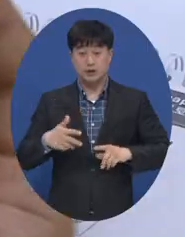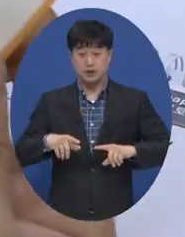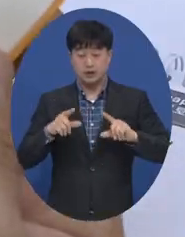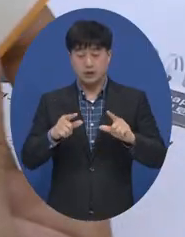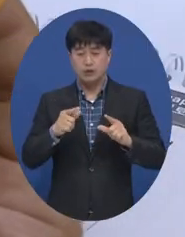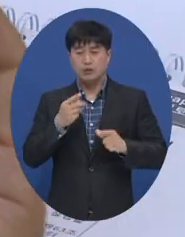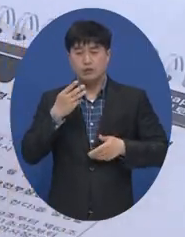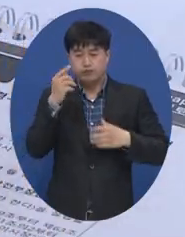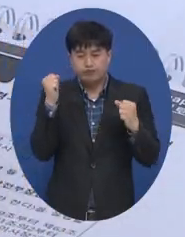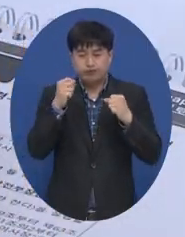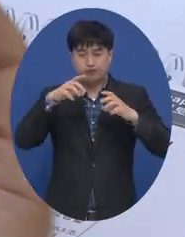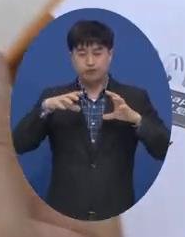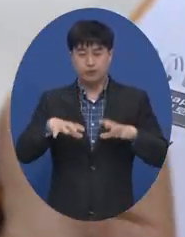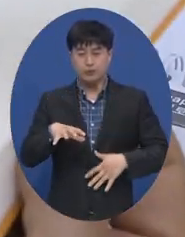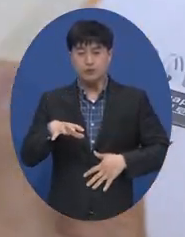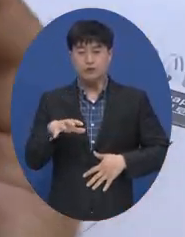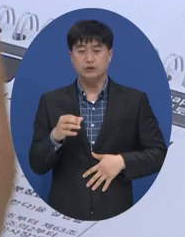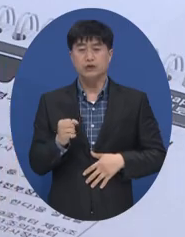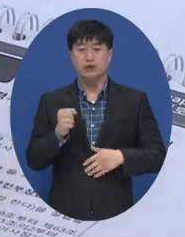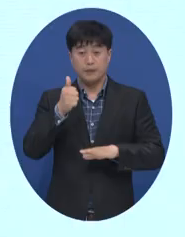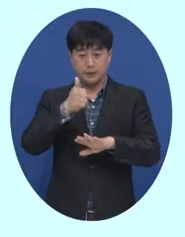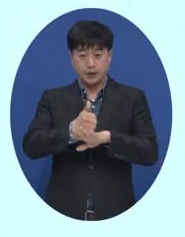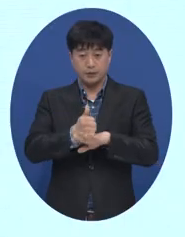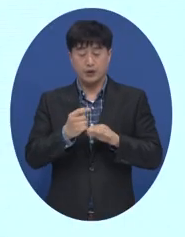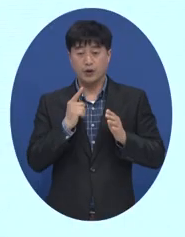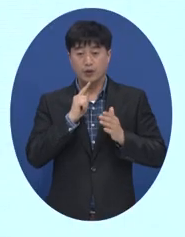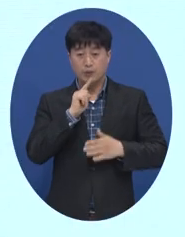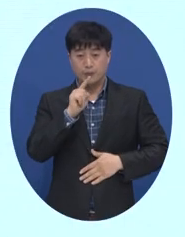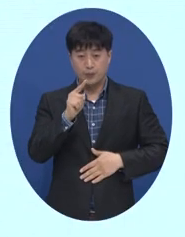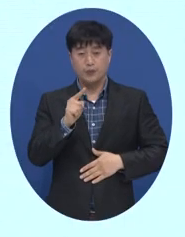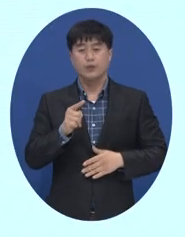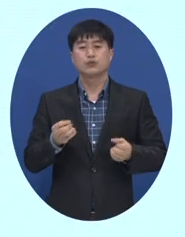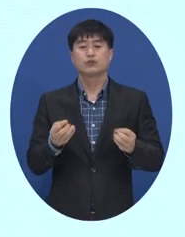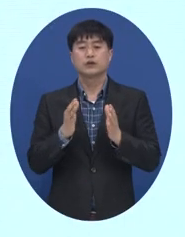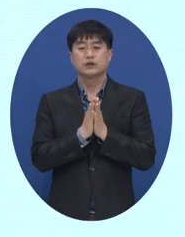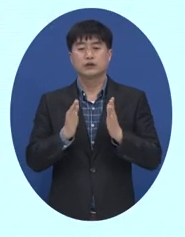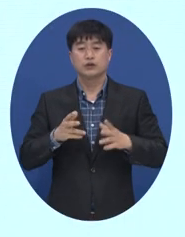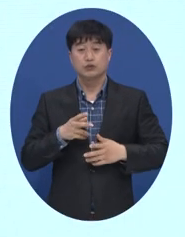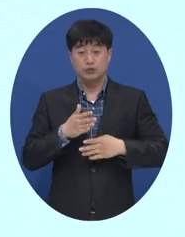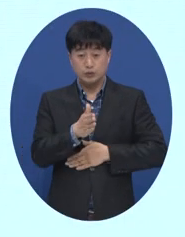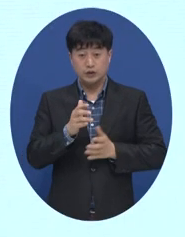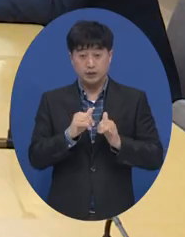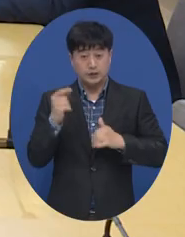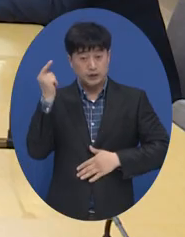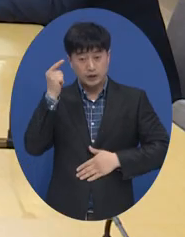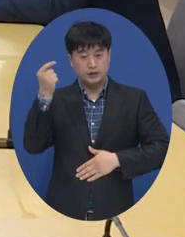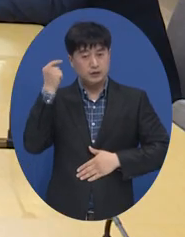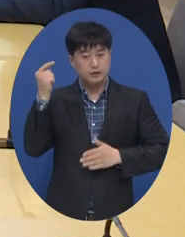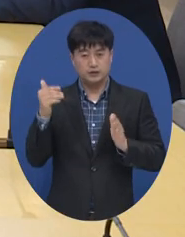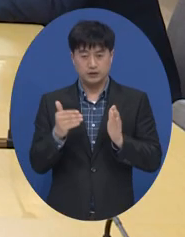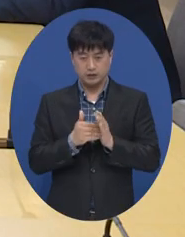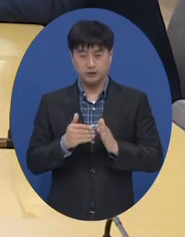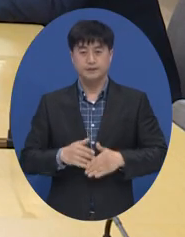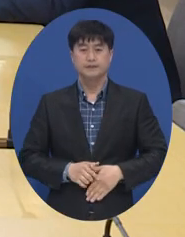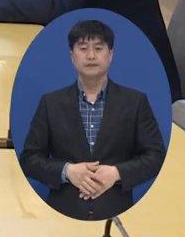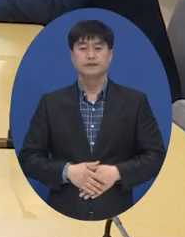경기도청 북부청사 에서 용역 최종 국회를 개최 교통 전문가 등으로부터 의견을 들었습니다